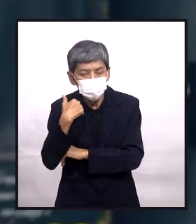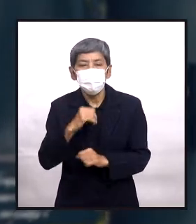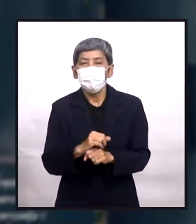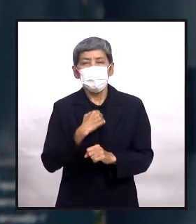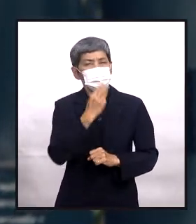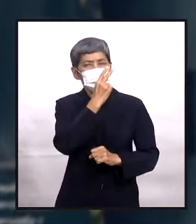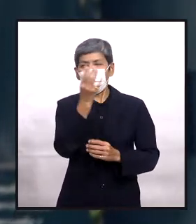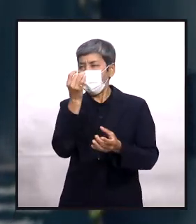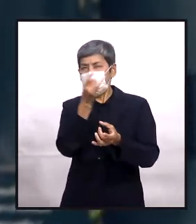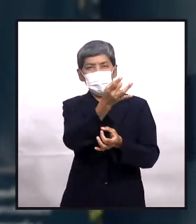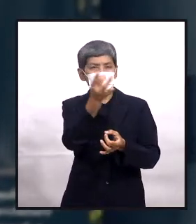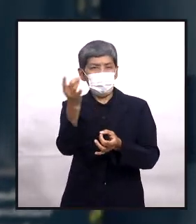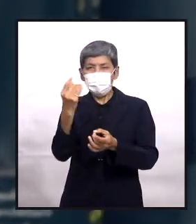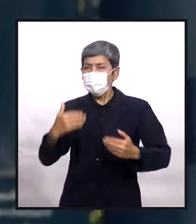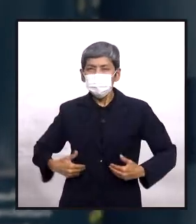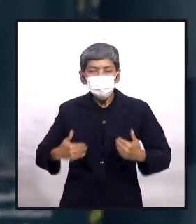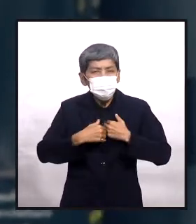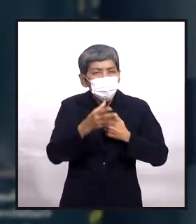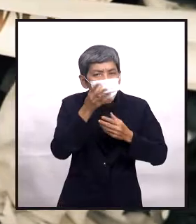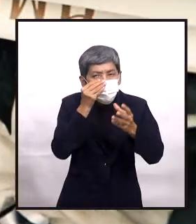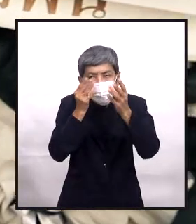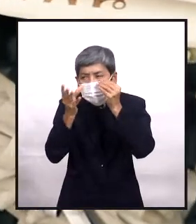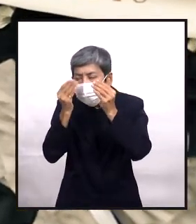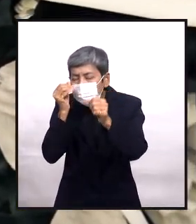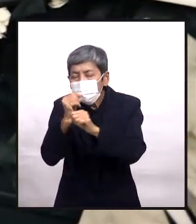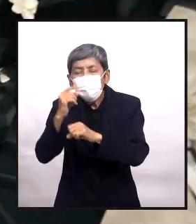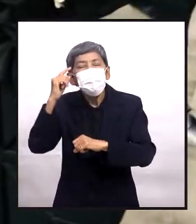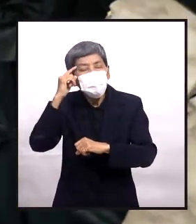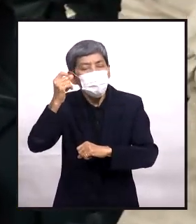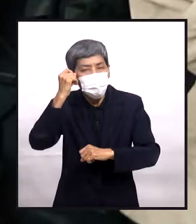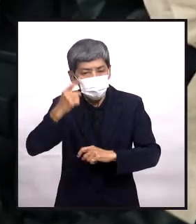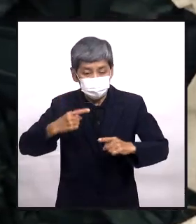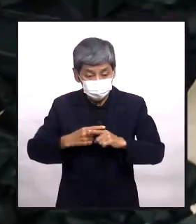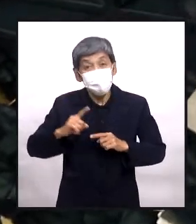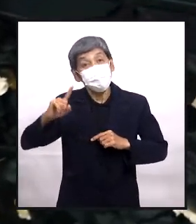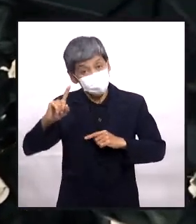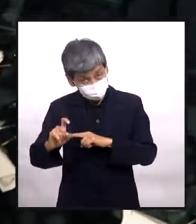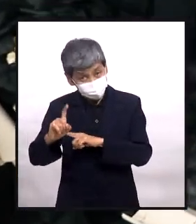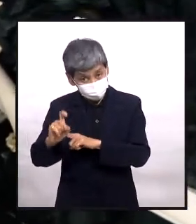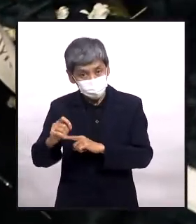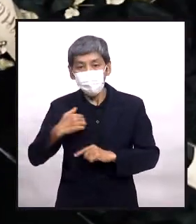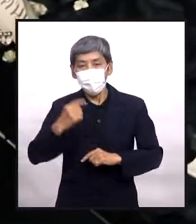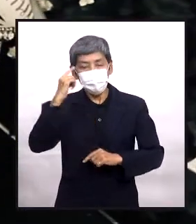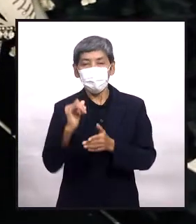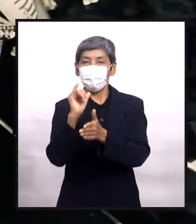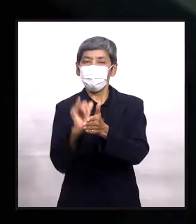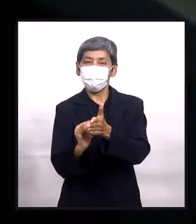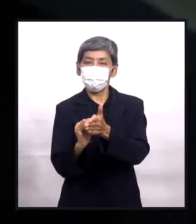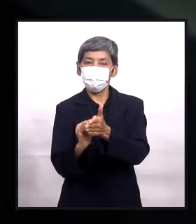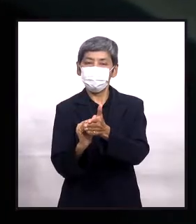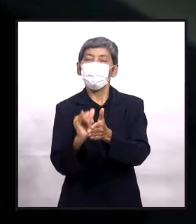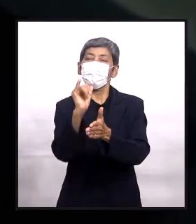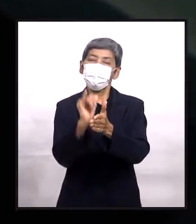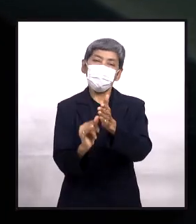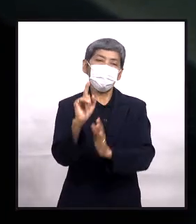สมุดเป่าใจหรือว่าไพ่ไขชีวิตเนี่ยให้ทำในส่วนของการเจ็บแล้วก็การตายก็คือเหมือนที่เรารู้กันก็คือล